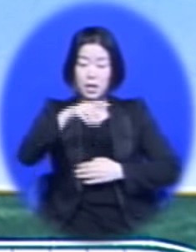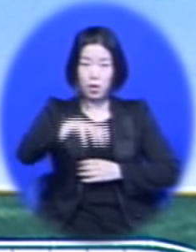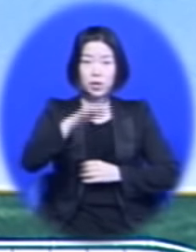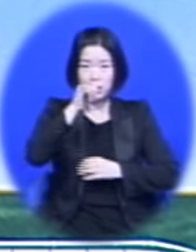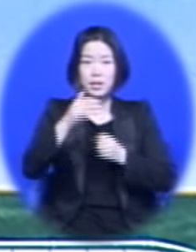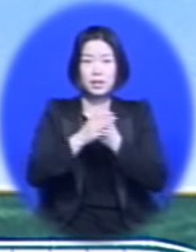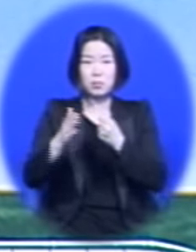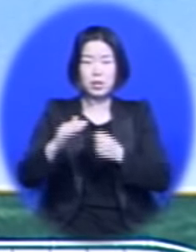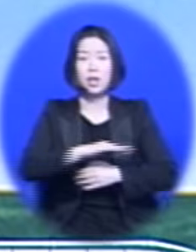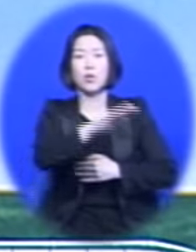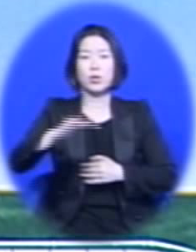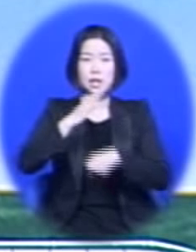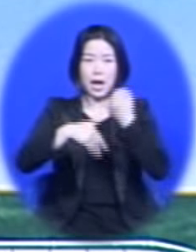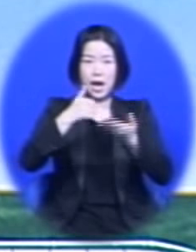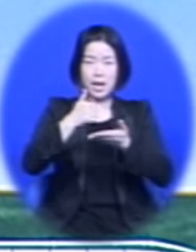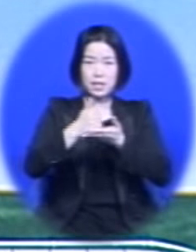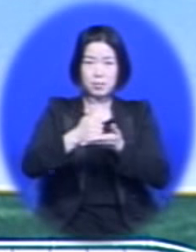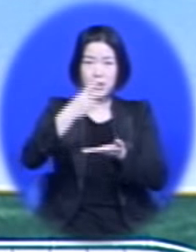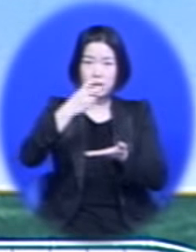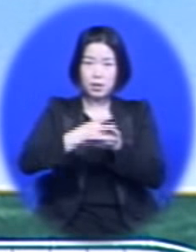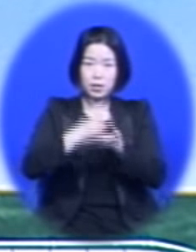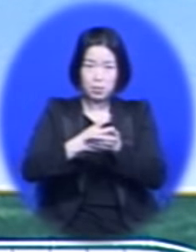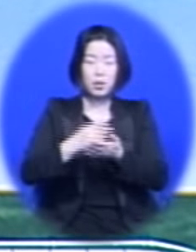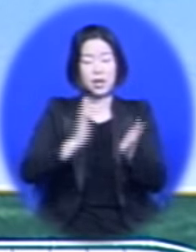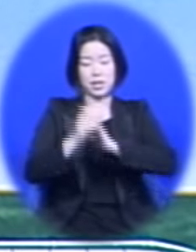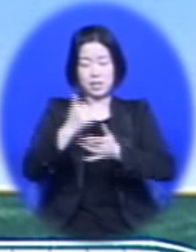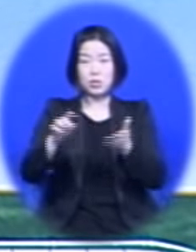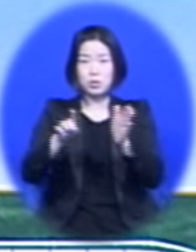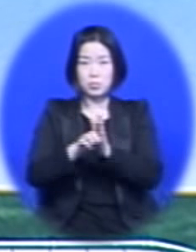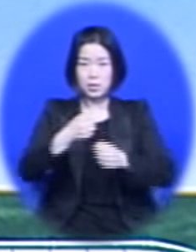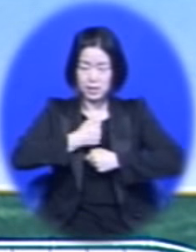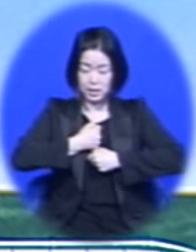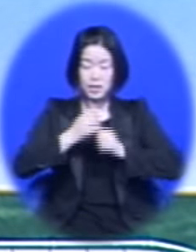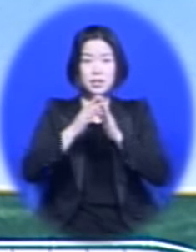있나니 저희는 하나님의 계명과 예수 믿음을 지키는 자니라.